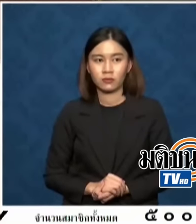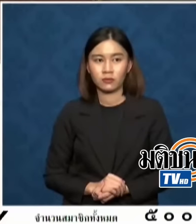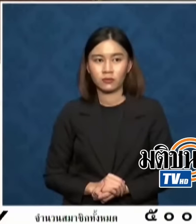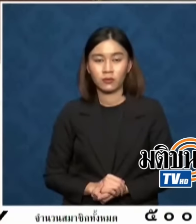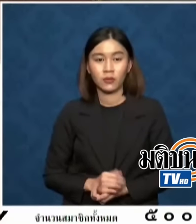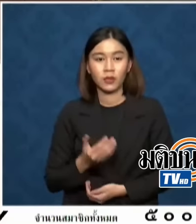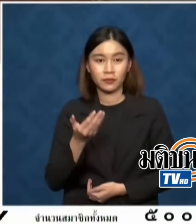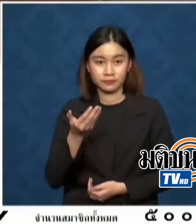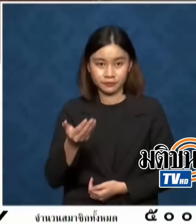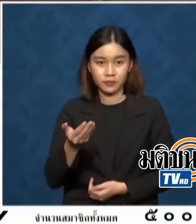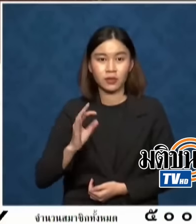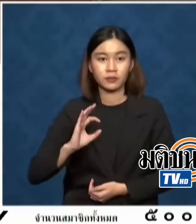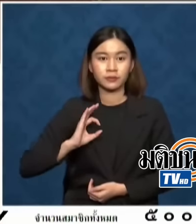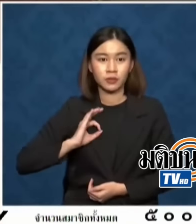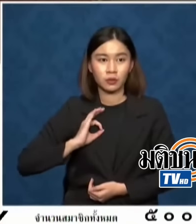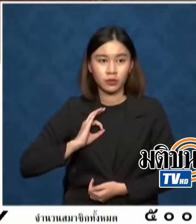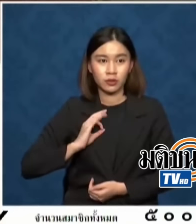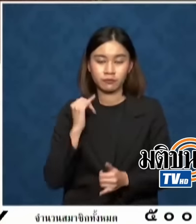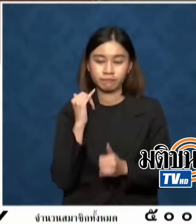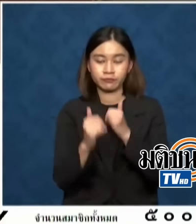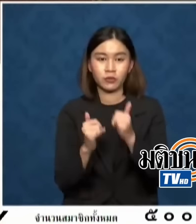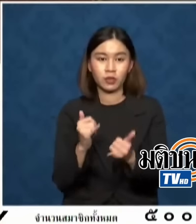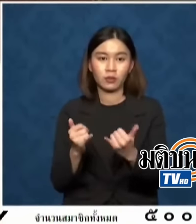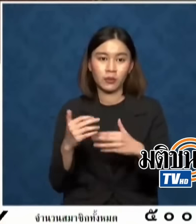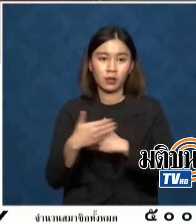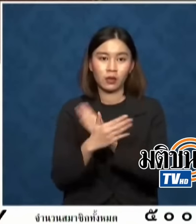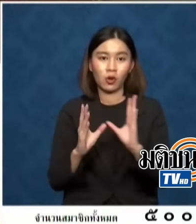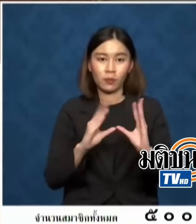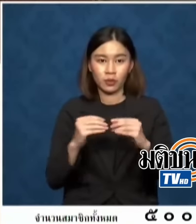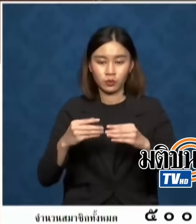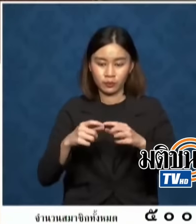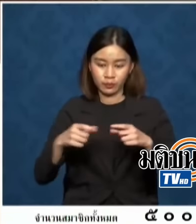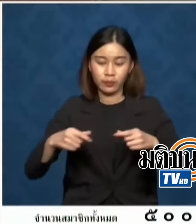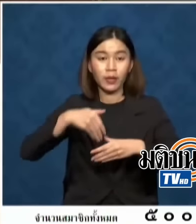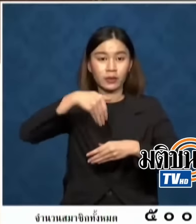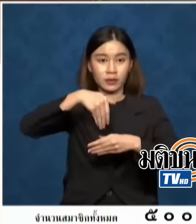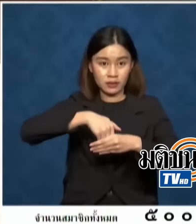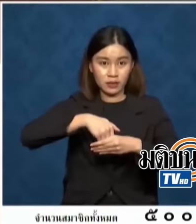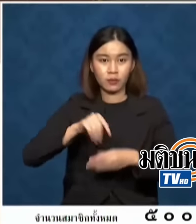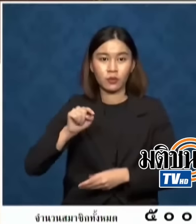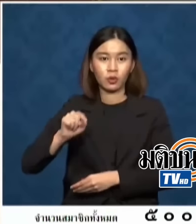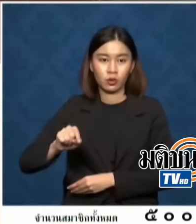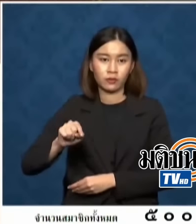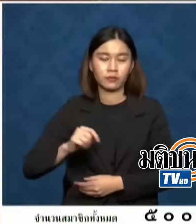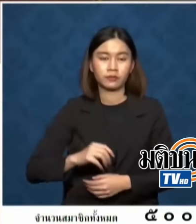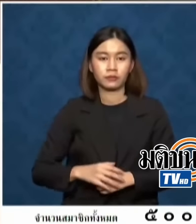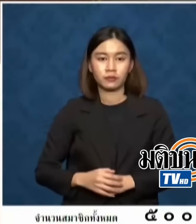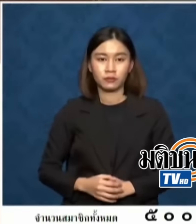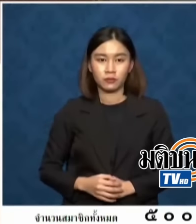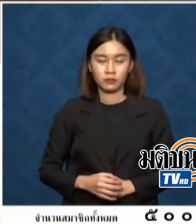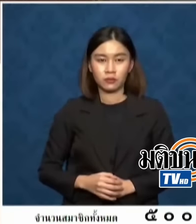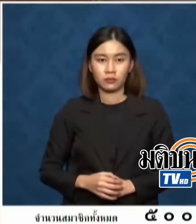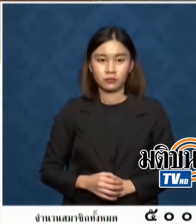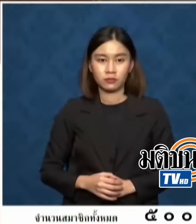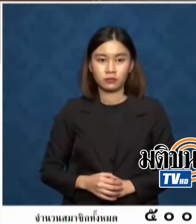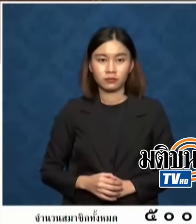เชิญท่านสมาชิกนะครับเข้าห้องประชุมแล้วก็เสียบบัตรกดปุ่มแสดงตนครับ